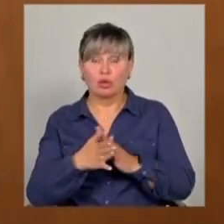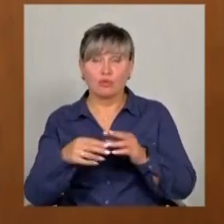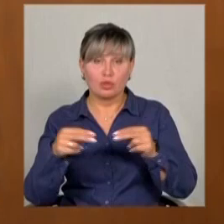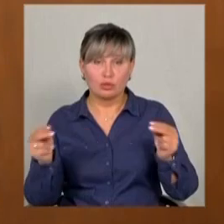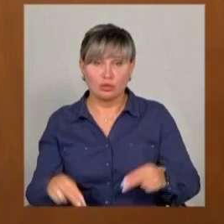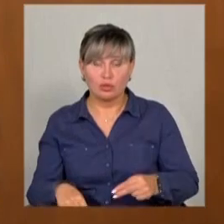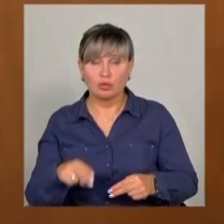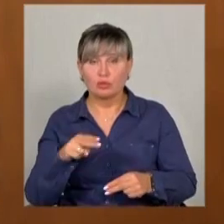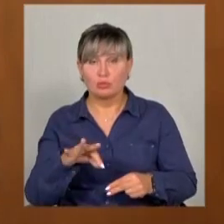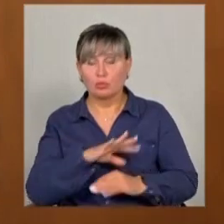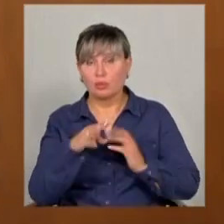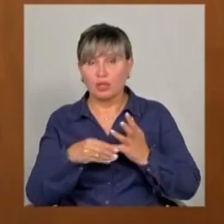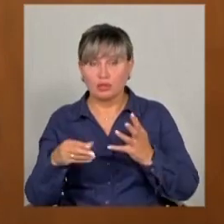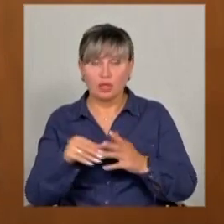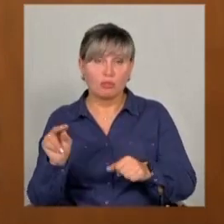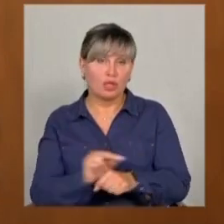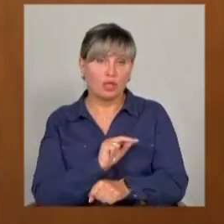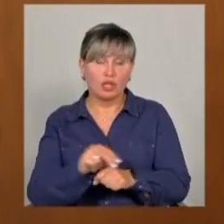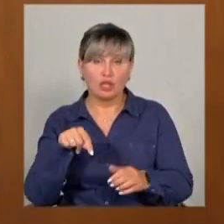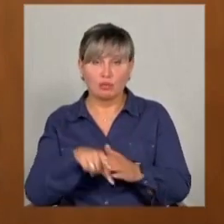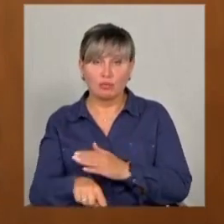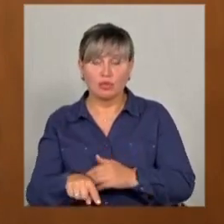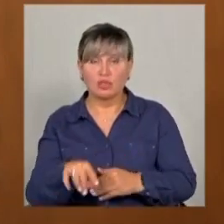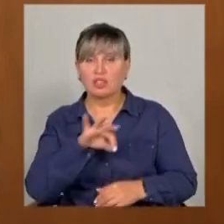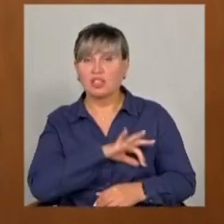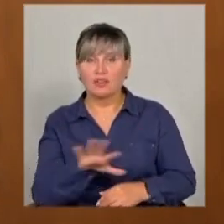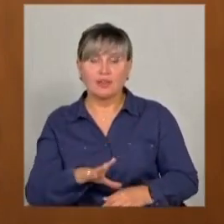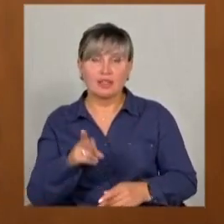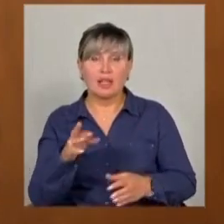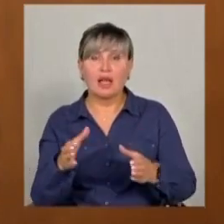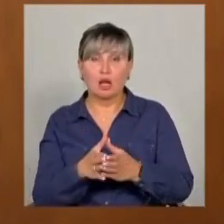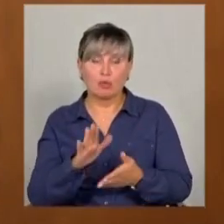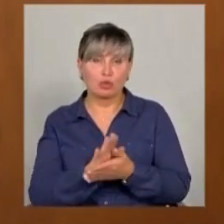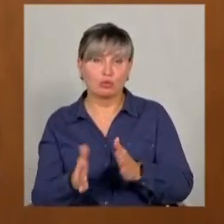по подземному ремонту скважин на заведомо невыгодных для компании условиях